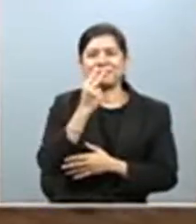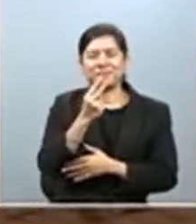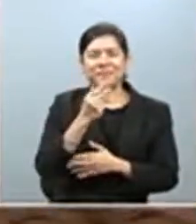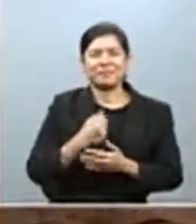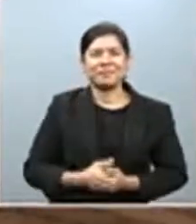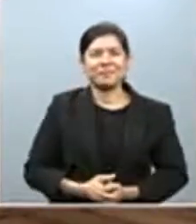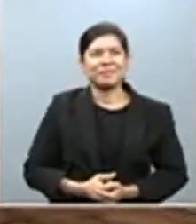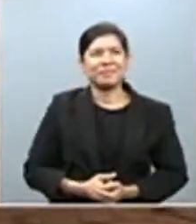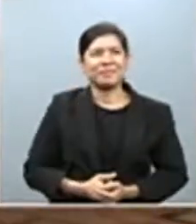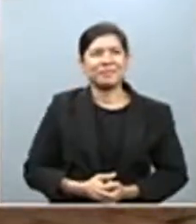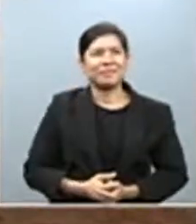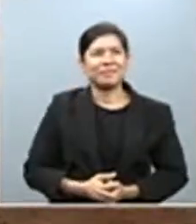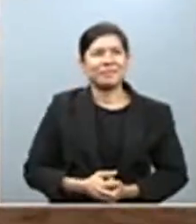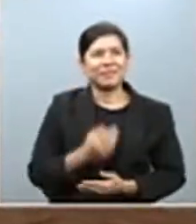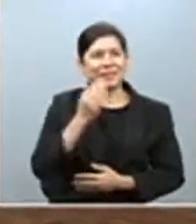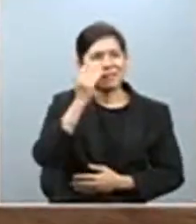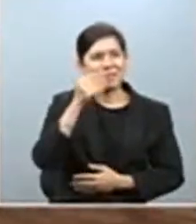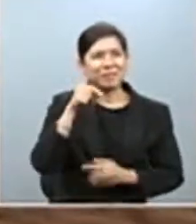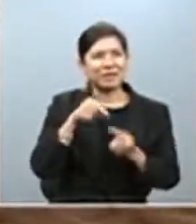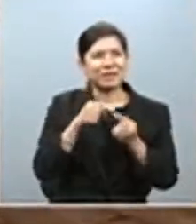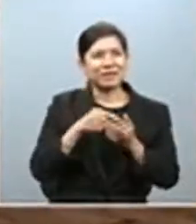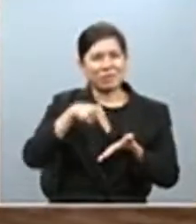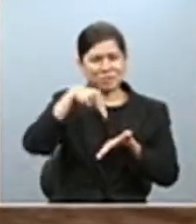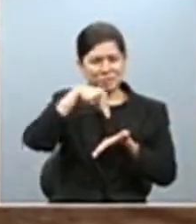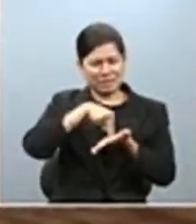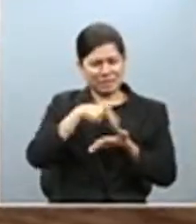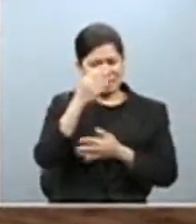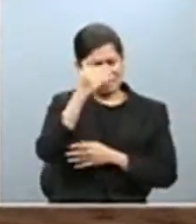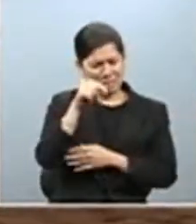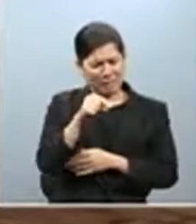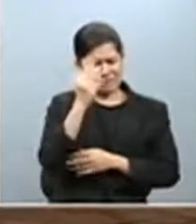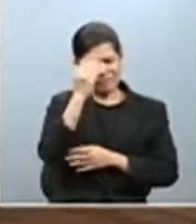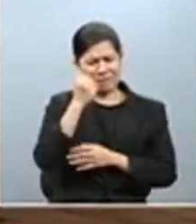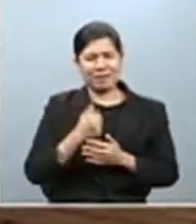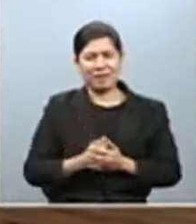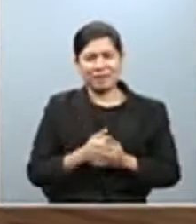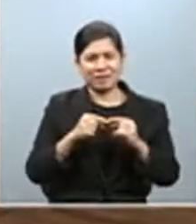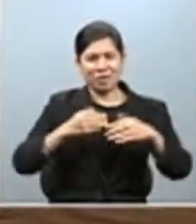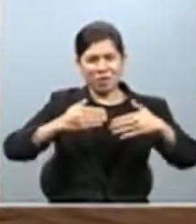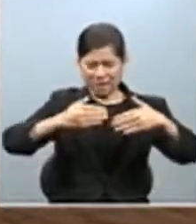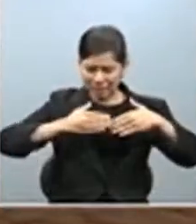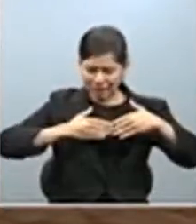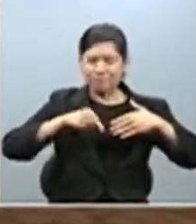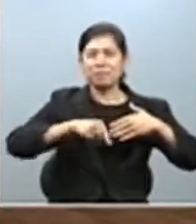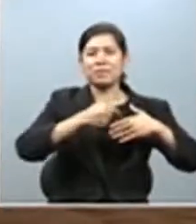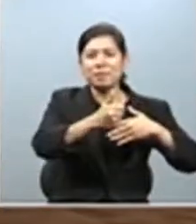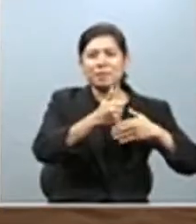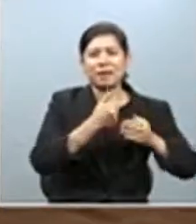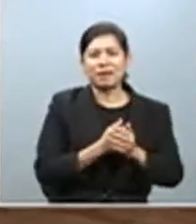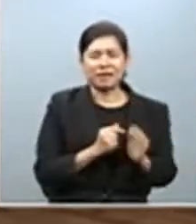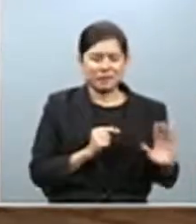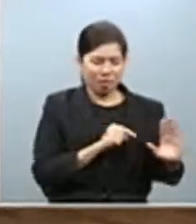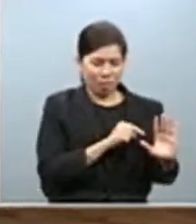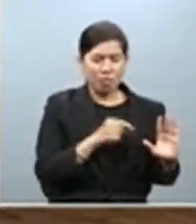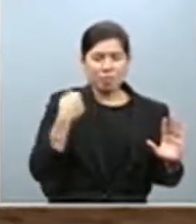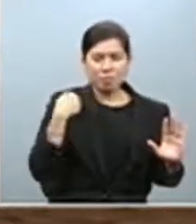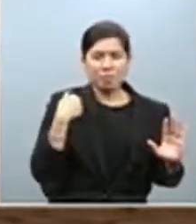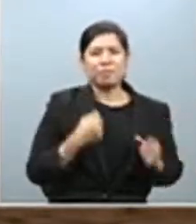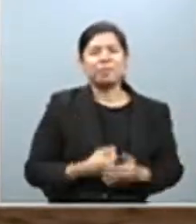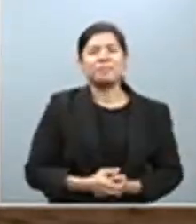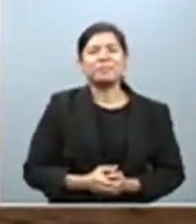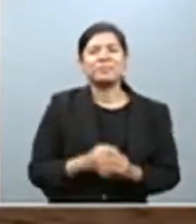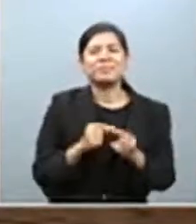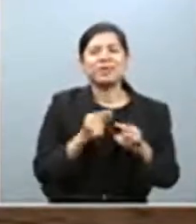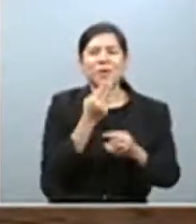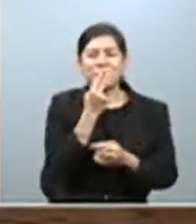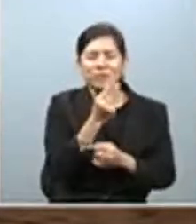เดี๋ยวนะแล้วทำไมไปจับจะต้องมายื่นใกล้คุณป้าซะขนาดนั้นเบี่ยงออกมาหน่อยได้ไหมคะคุณพี่ๆที่ไปจับทั้งหลายแต่เขาน่ารักจริง